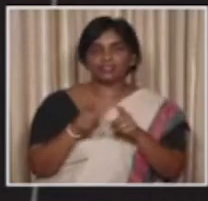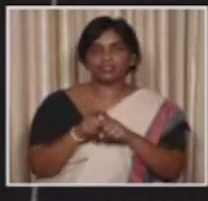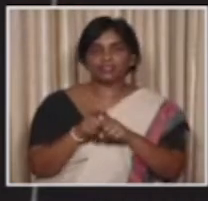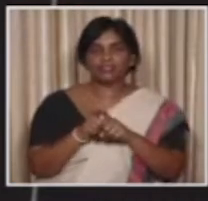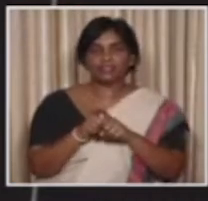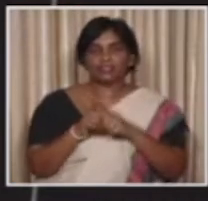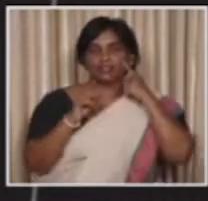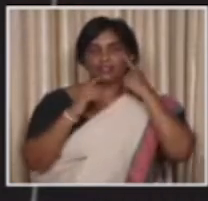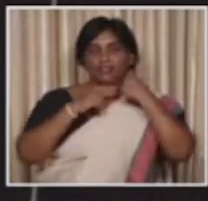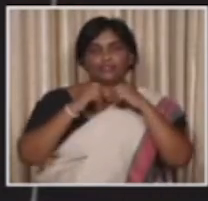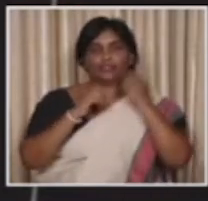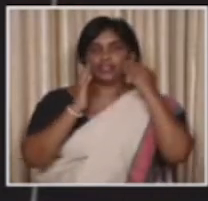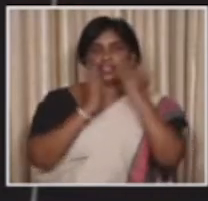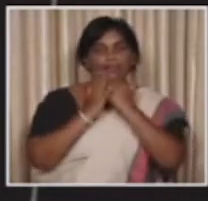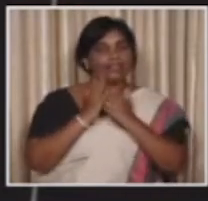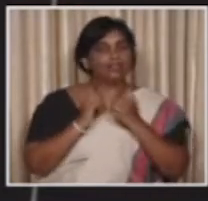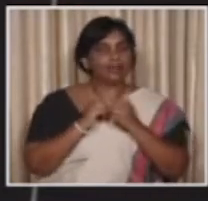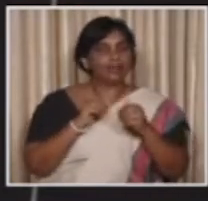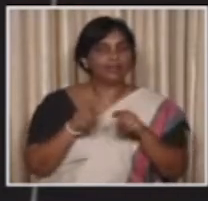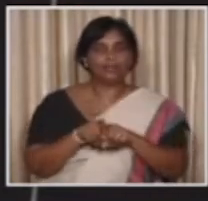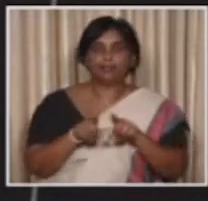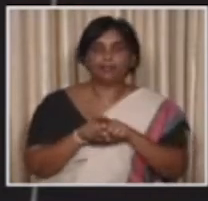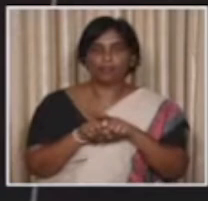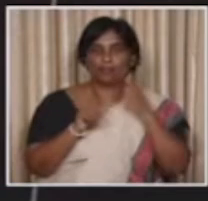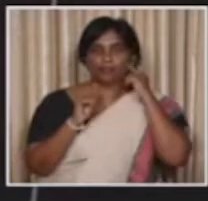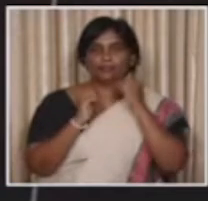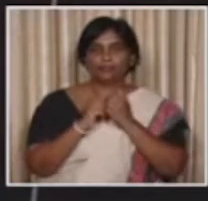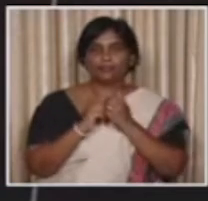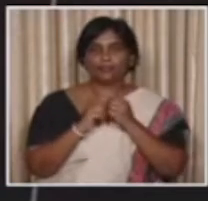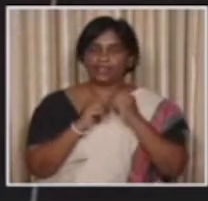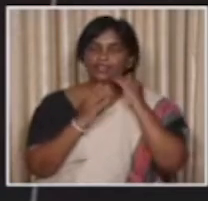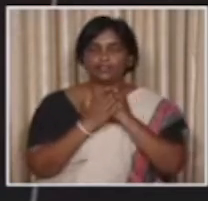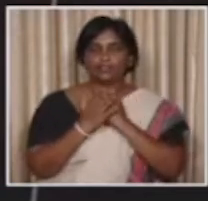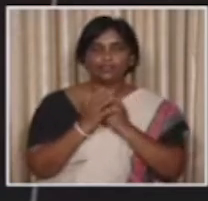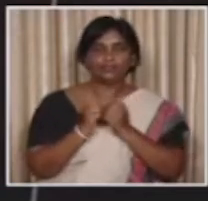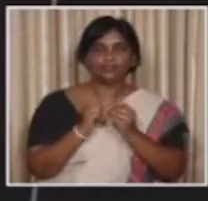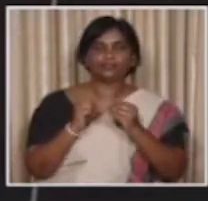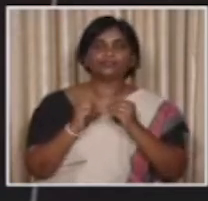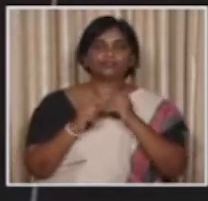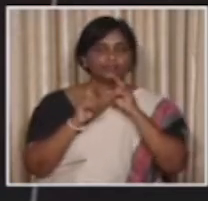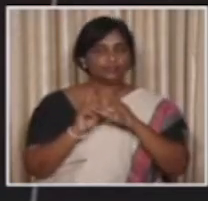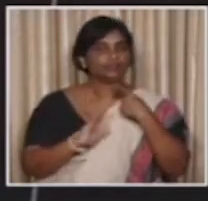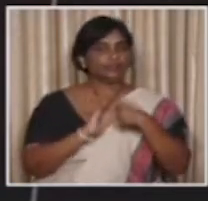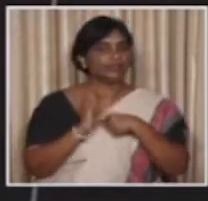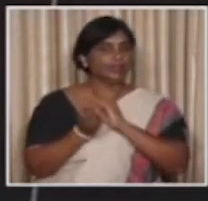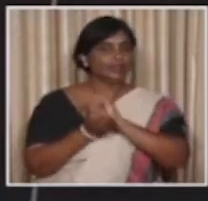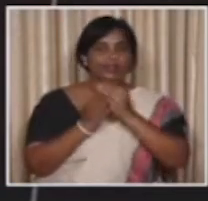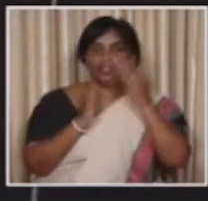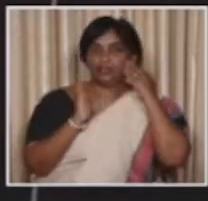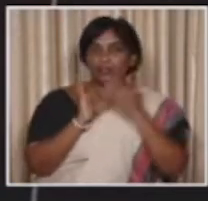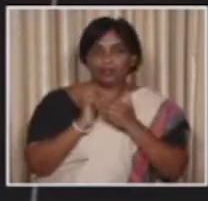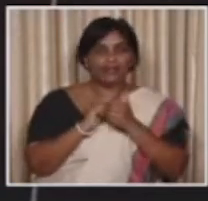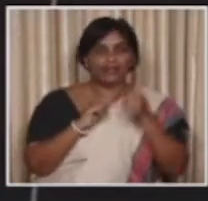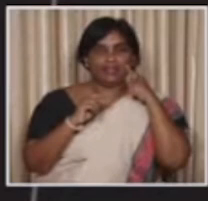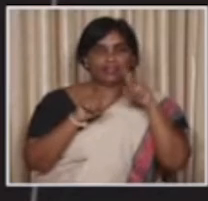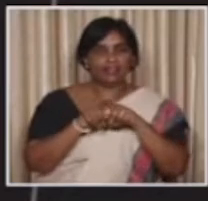තත්ත්වයත් තුමා අපිට මතකයි පෙරටේ ආහාර උද්දමනය 95%ක් ඒ වගේම අපේ රටේ සංචිත මිලියන 20ට අඩු වෙලා